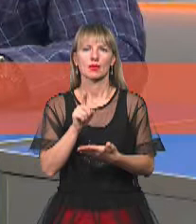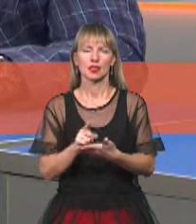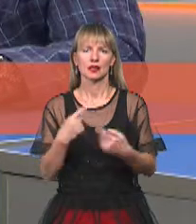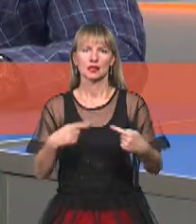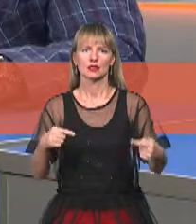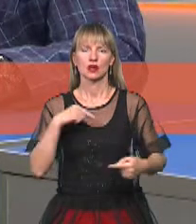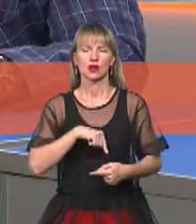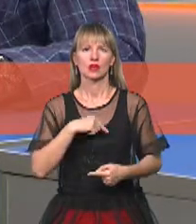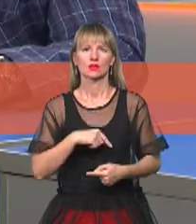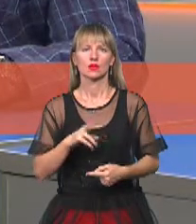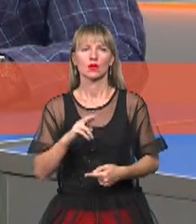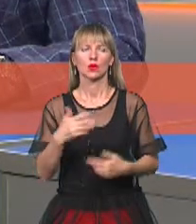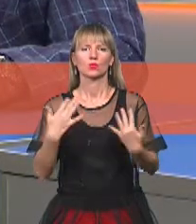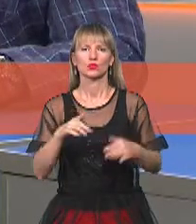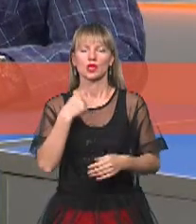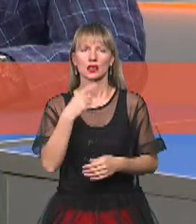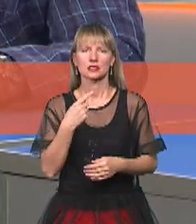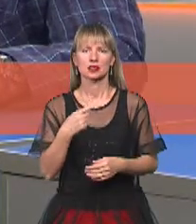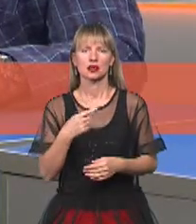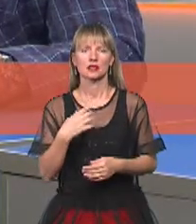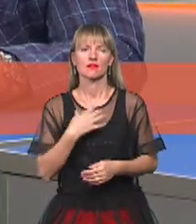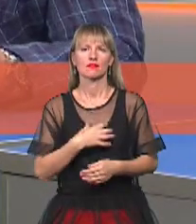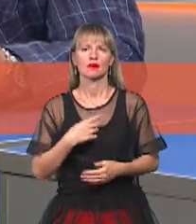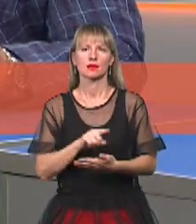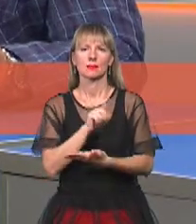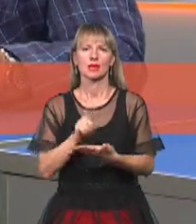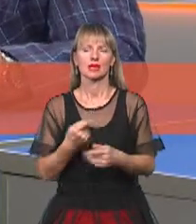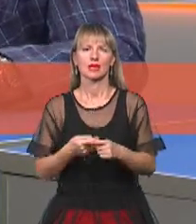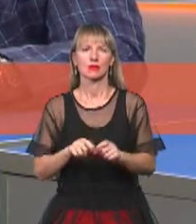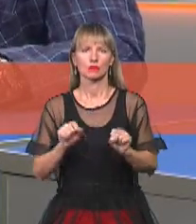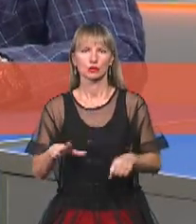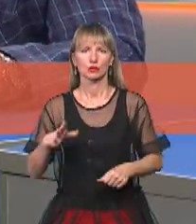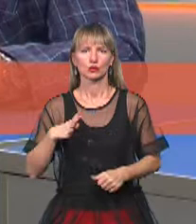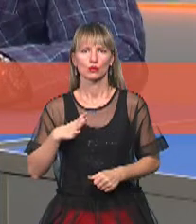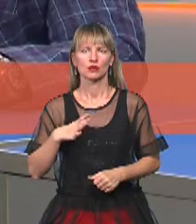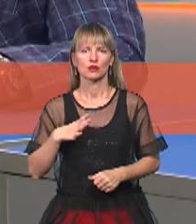Різного характеру. Як уже казали, що основні питання – це може бути